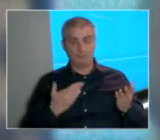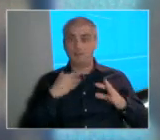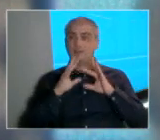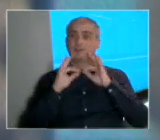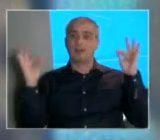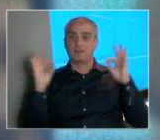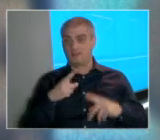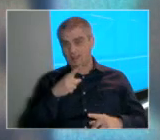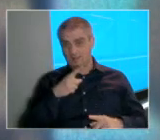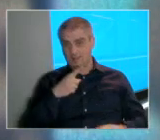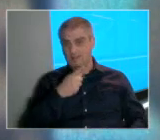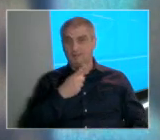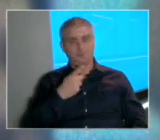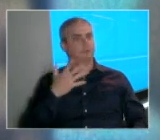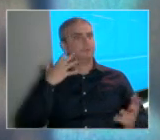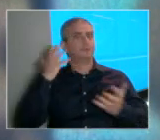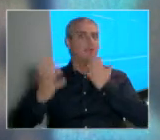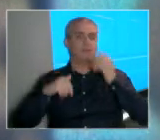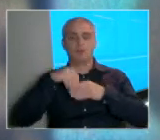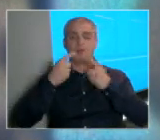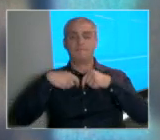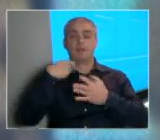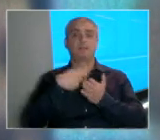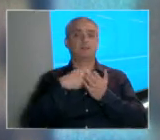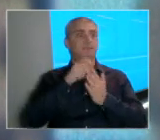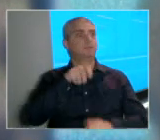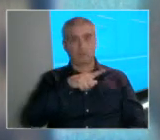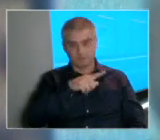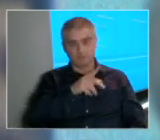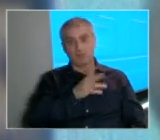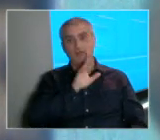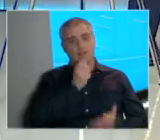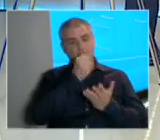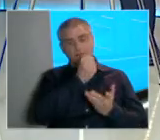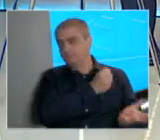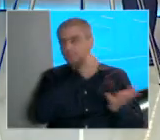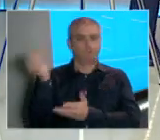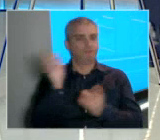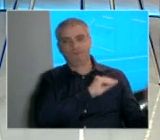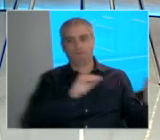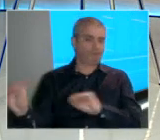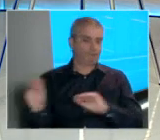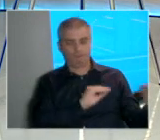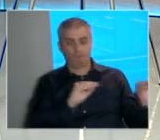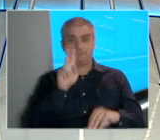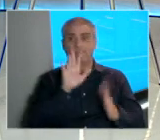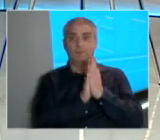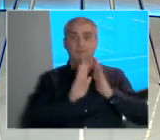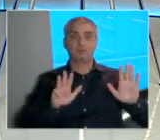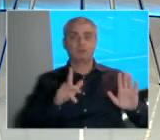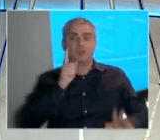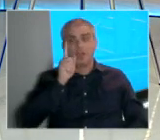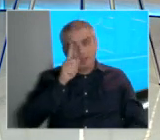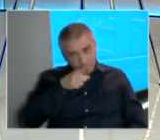נתחיל באתמול סערה שהתרחשה בתוך ועדת הכספים של הכנסת. לא מעט תקציבים עברו מצד לצד כעודפים לשנת 2019,